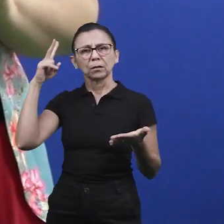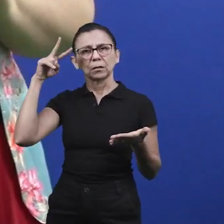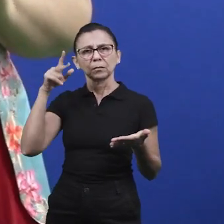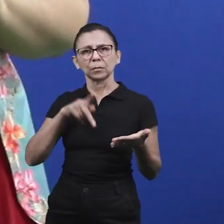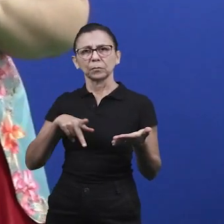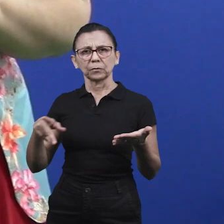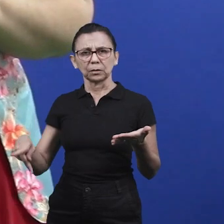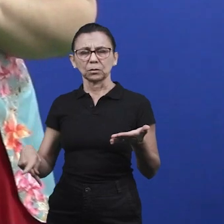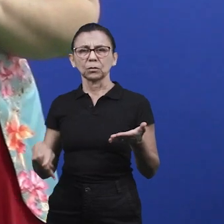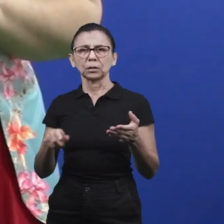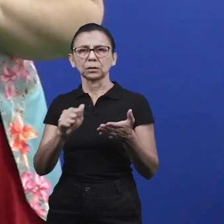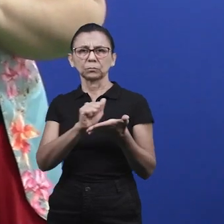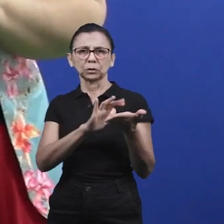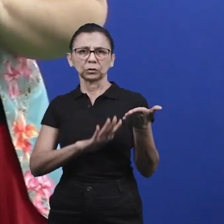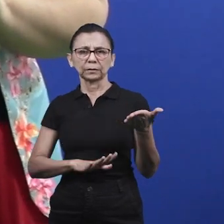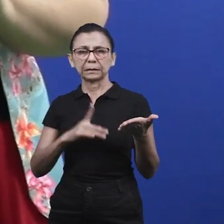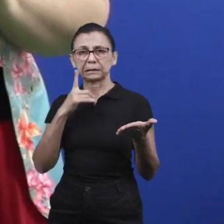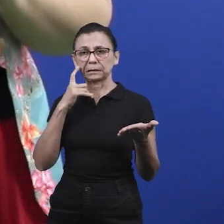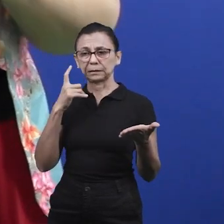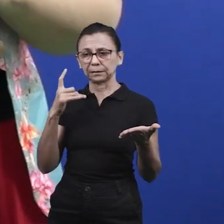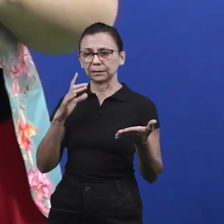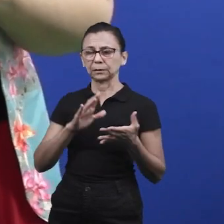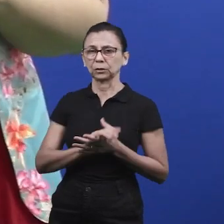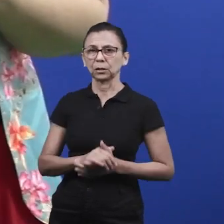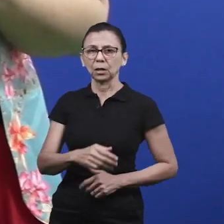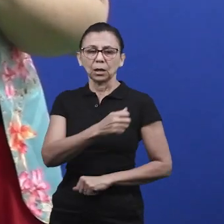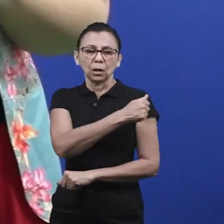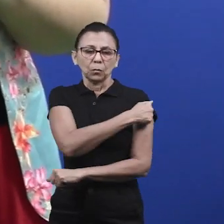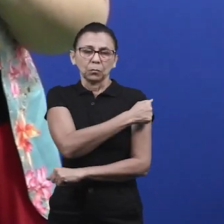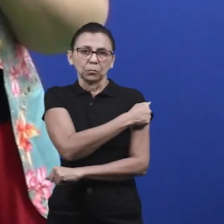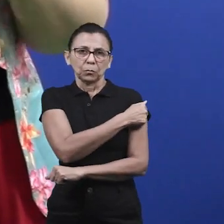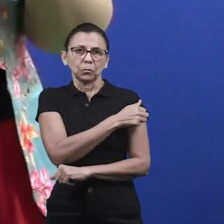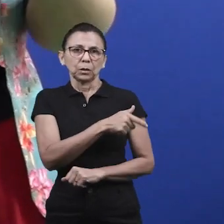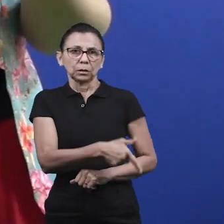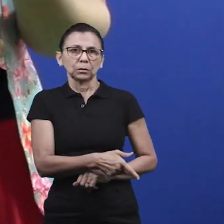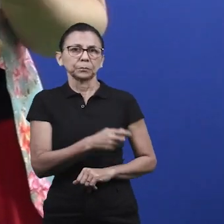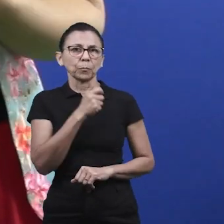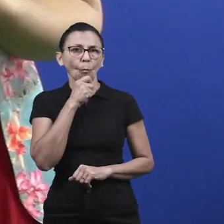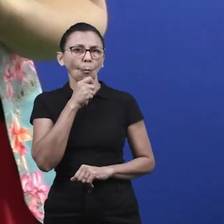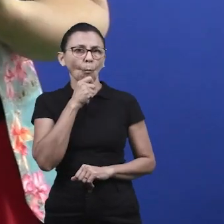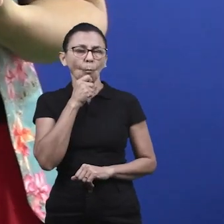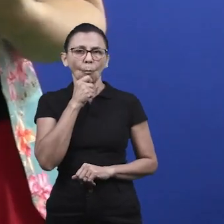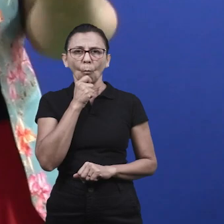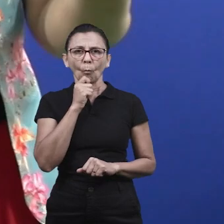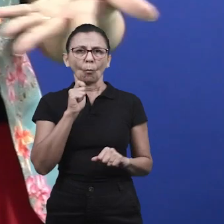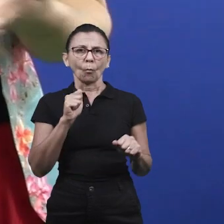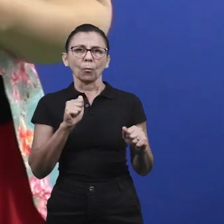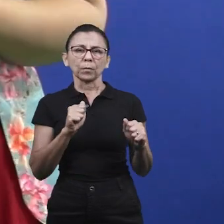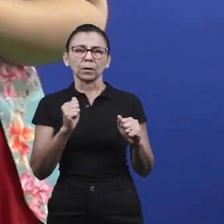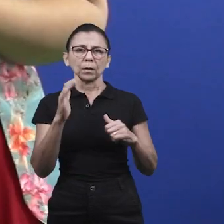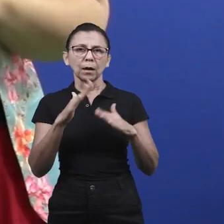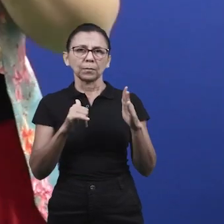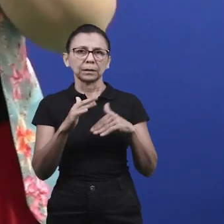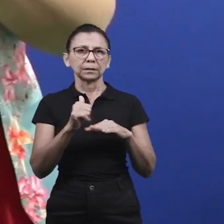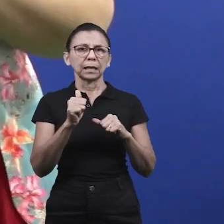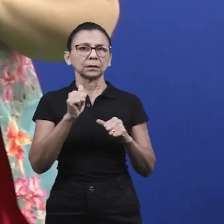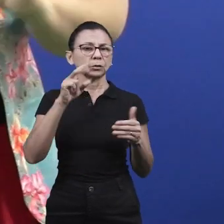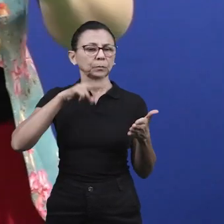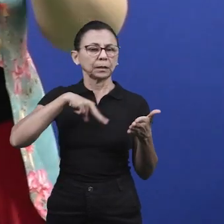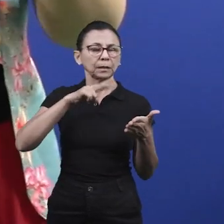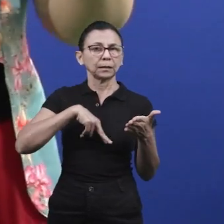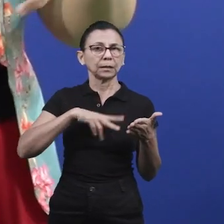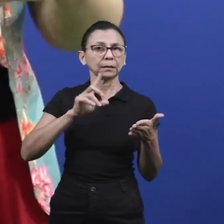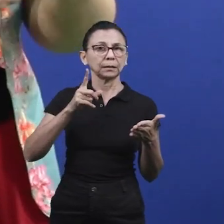un smartphone. Je m'appelle d'une professeure qui a fait une activation. L'élève n'avait pas encore développé les habiletés de lire et